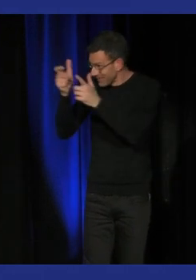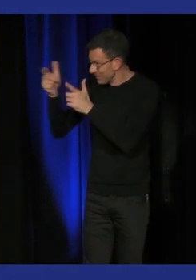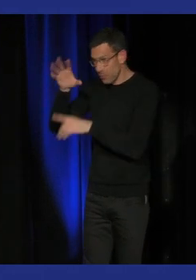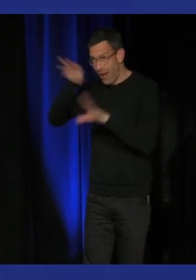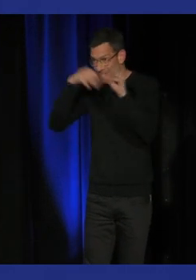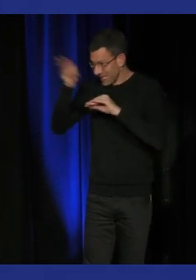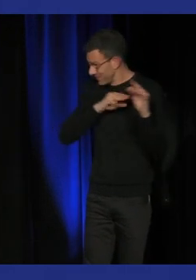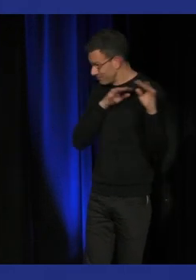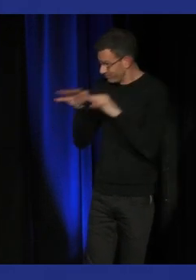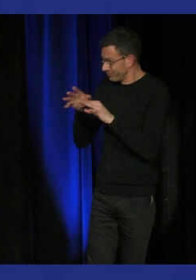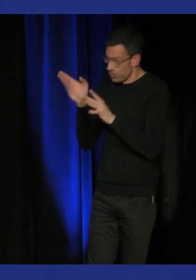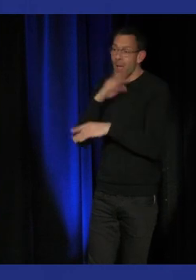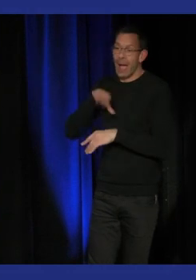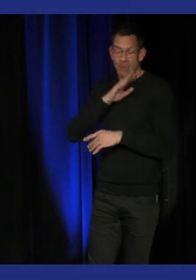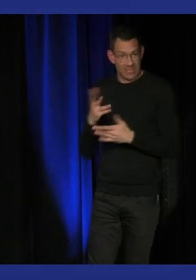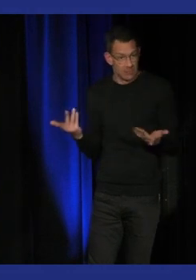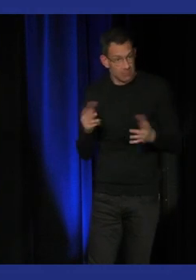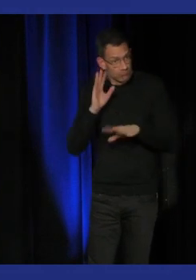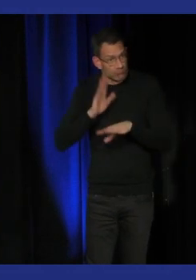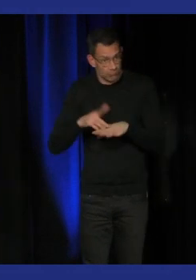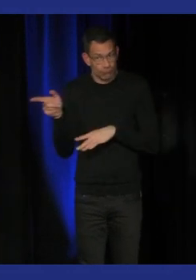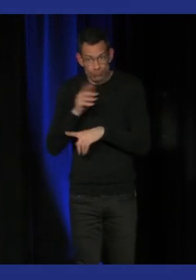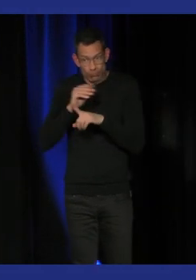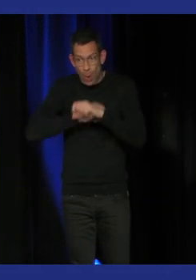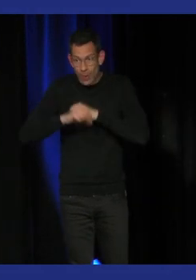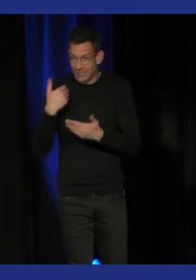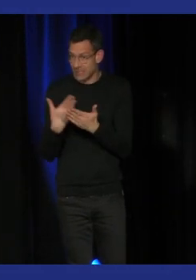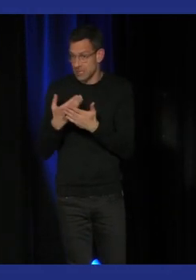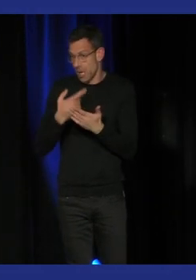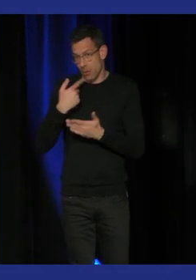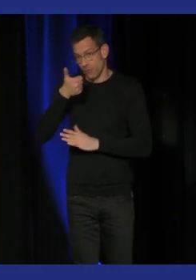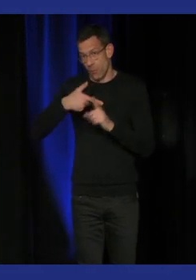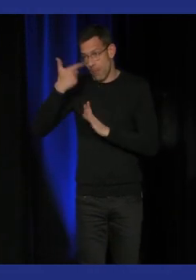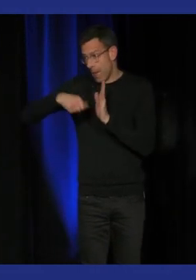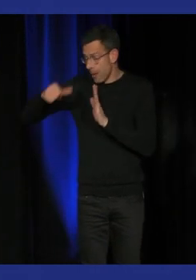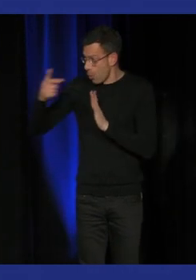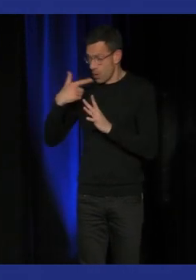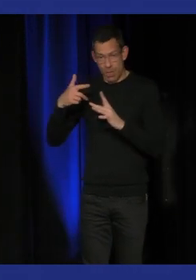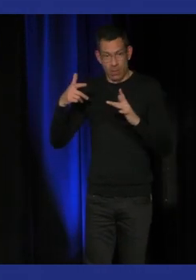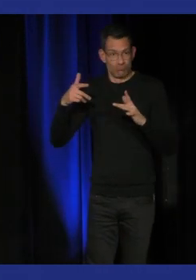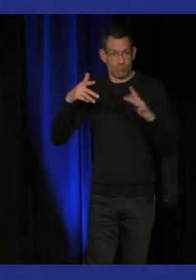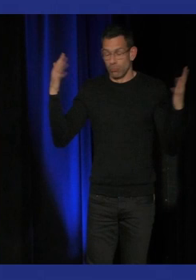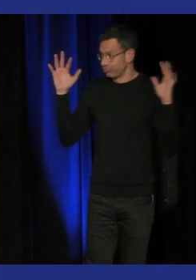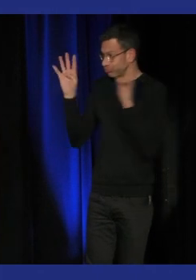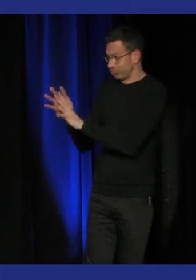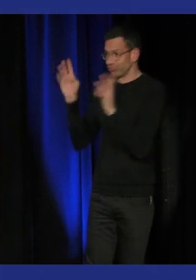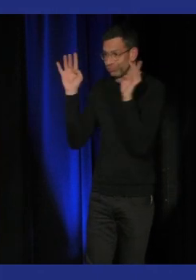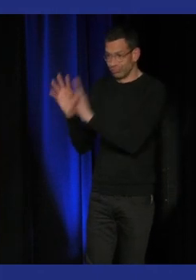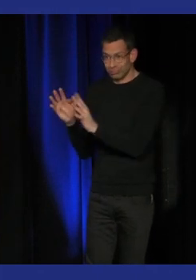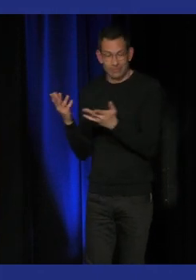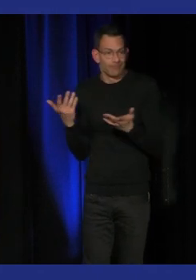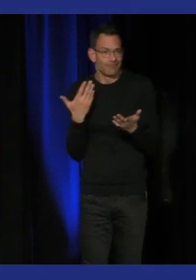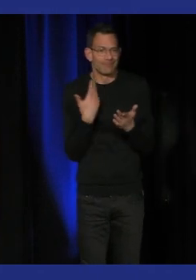c'est ce qui a été fait, et c'est devenu tous les mois un moment de rendez-vous, voilà. Mais voyez que cette manière de régler les